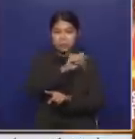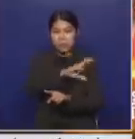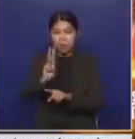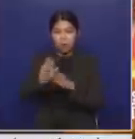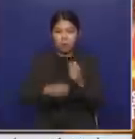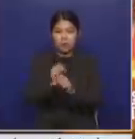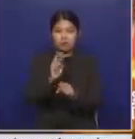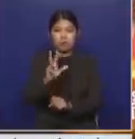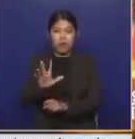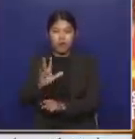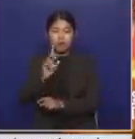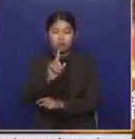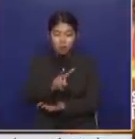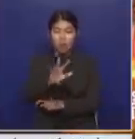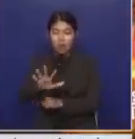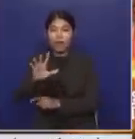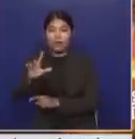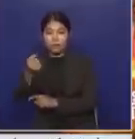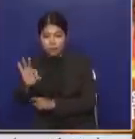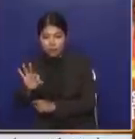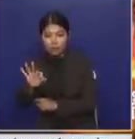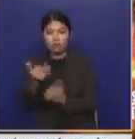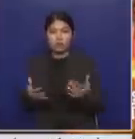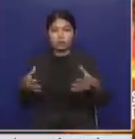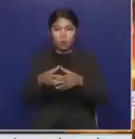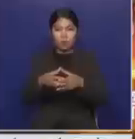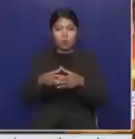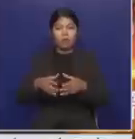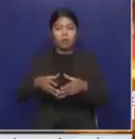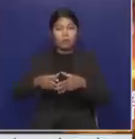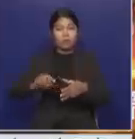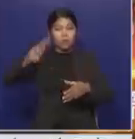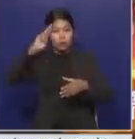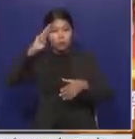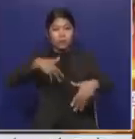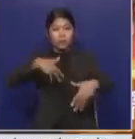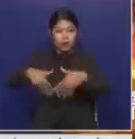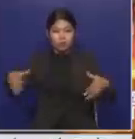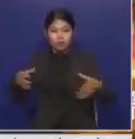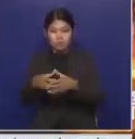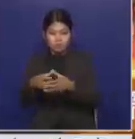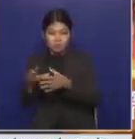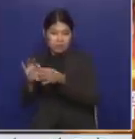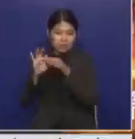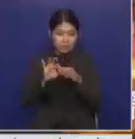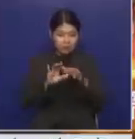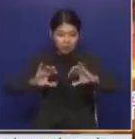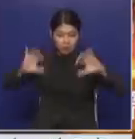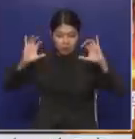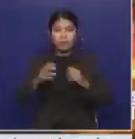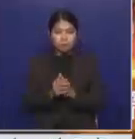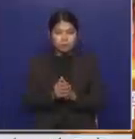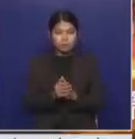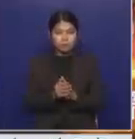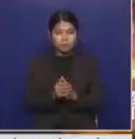มีการจัดตั้งลูกเสือชาวบ้านกลุ่มกระทิงแดงกลุ่มนวพลซึ่งมีความยงใหญ่กับรับพร้อมกับเอาประเด็น